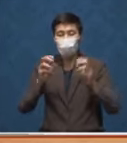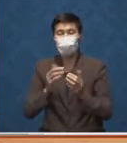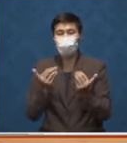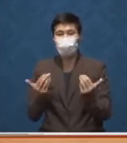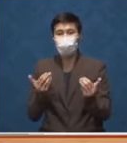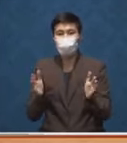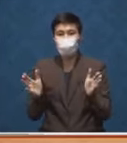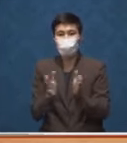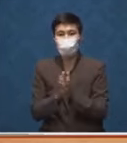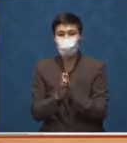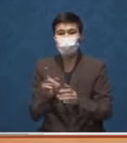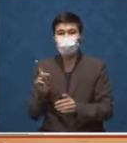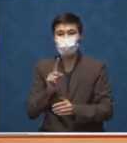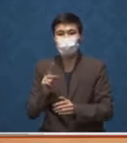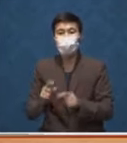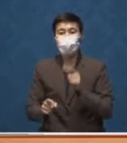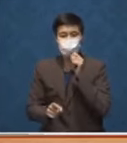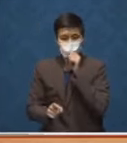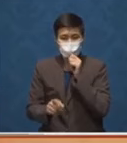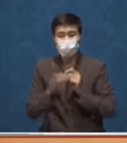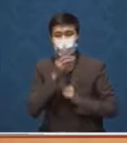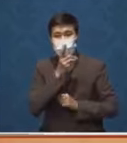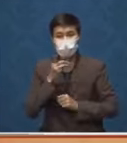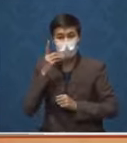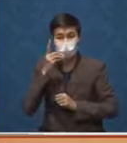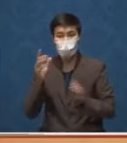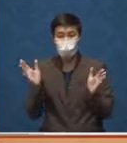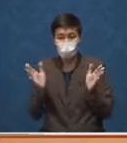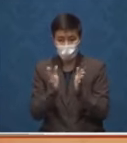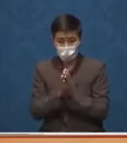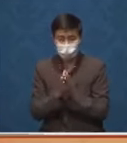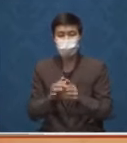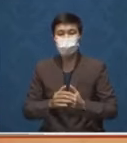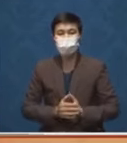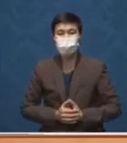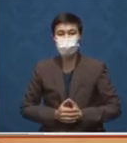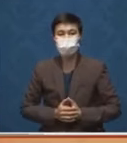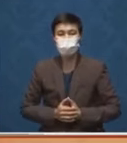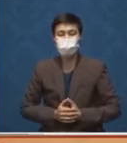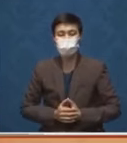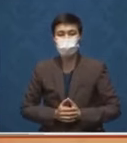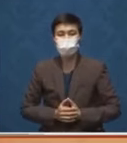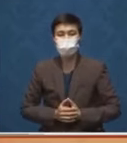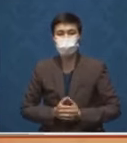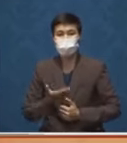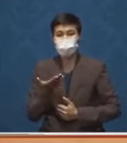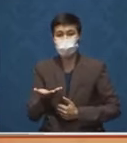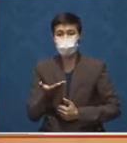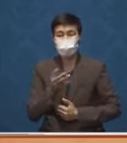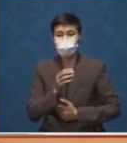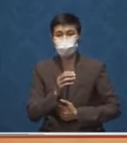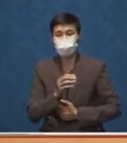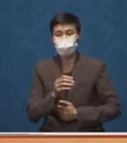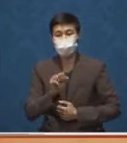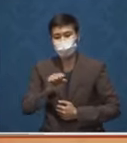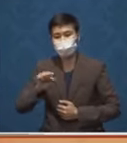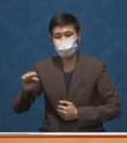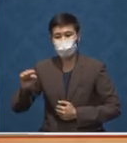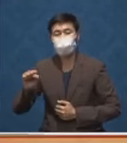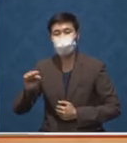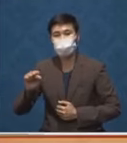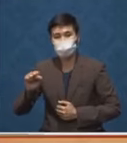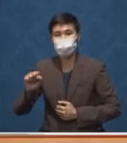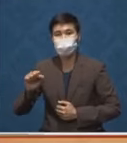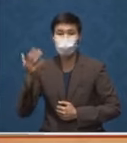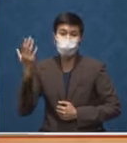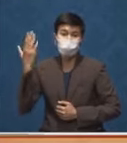าง True กับ Dtac นะครับซึ่งก็มีเรื่องที่ทางสมาชิกก็ได้มีการเคยมี